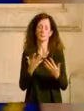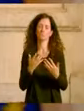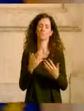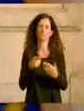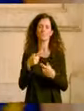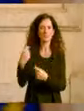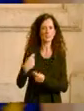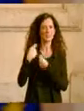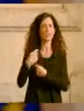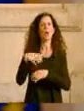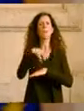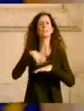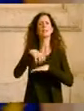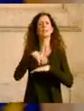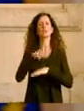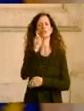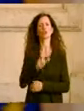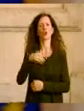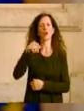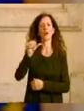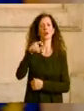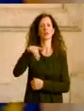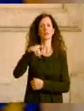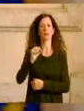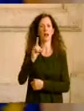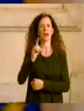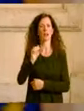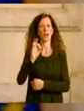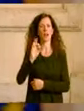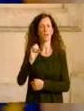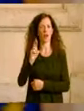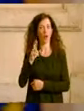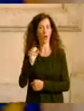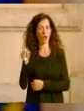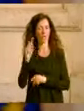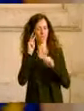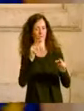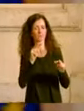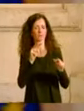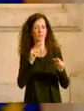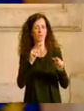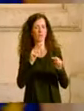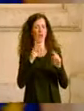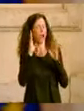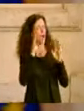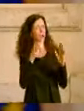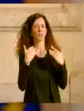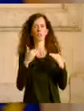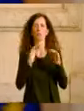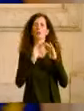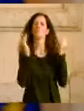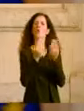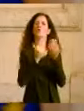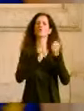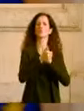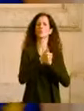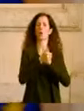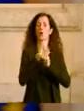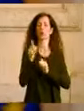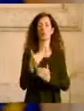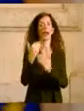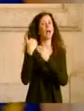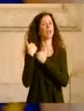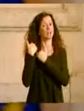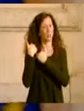sollecitazioni. Il ministro Spadafora è un ministro che sta seguendo con grande attenzione il mondo dello sport, è molto responsabile come tutto